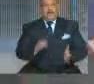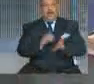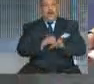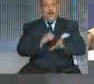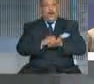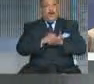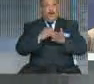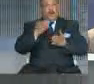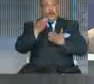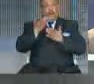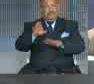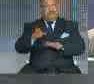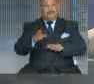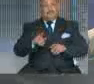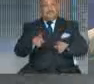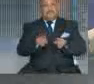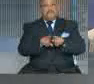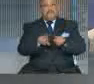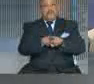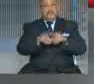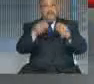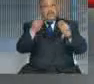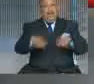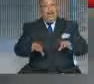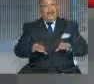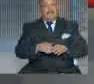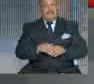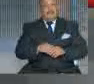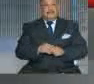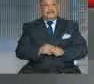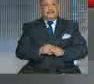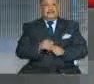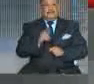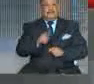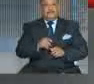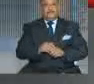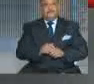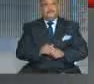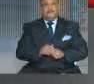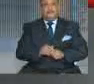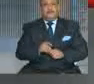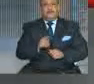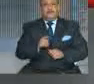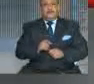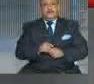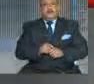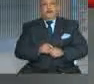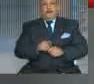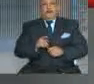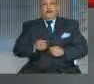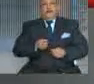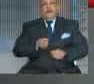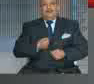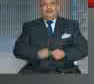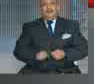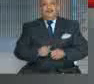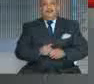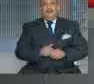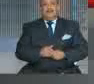كما ورد علينا خبر ضياع المدعو إبراهيم بن عزوز بن الحاج إبراهيم بن الكيلاني من مواليد سنة